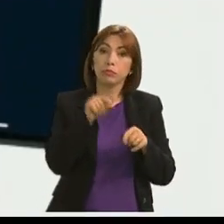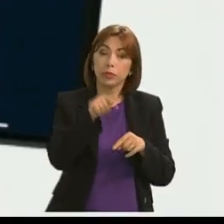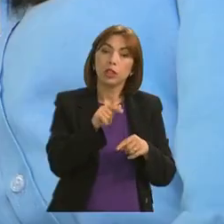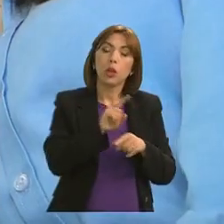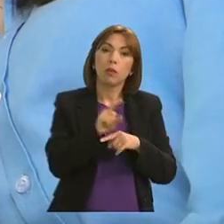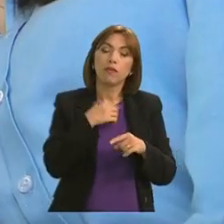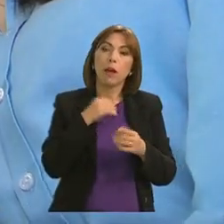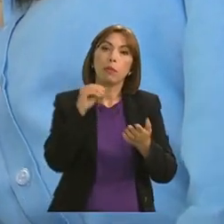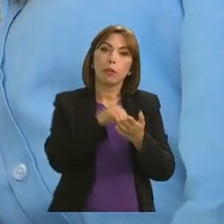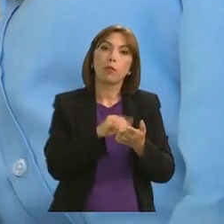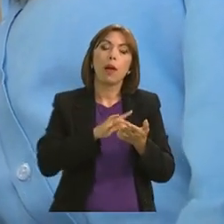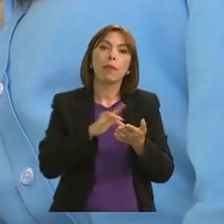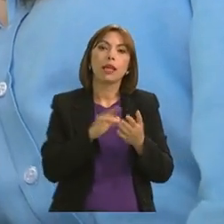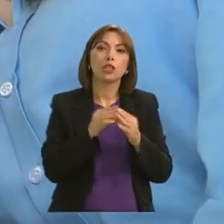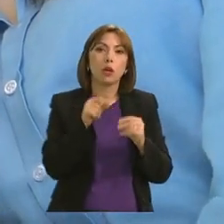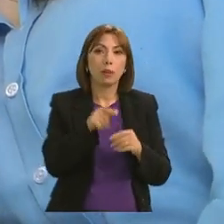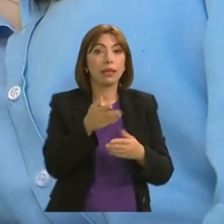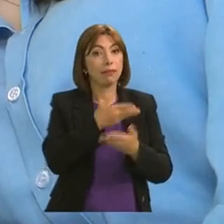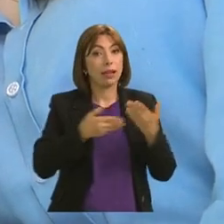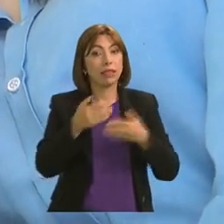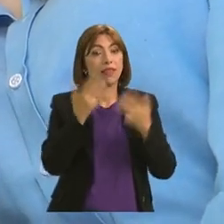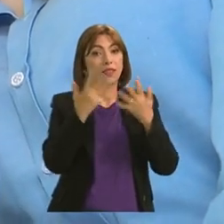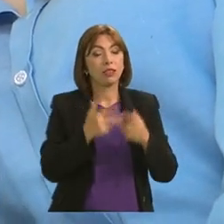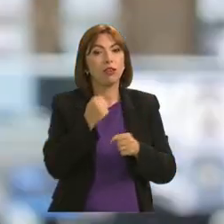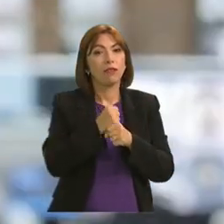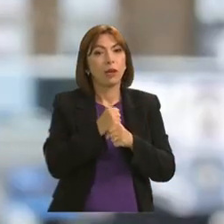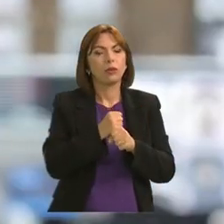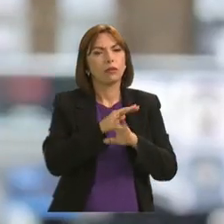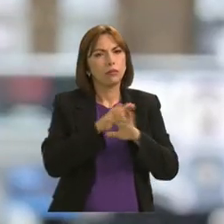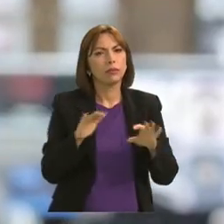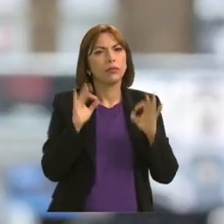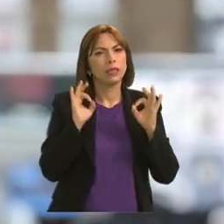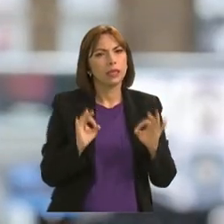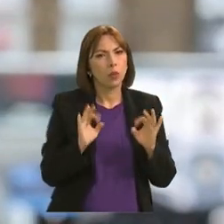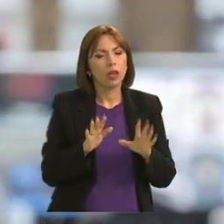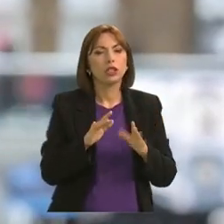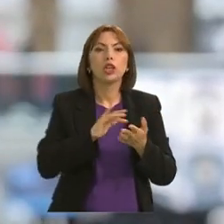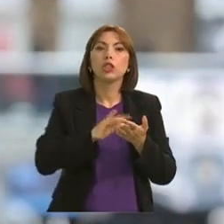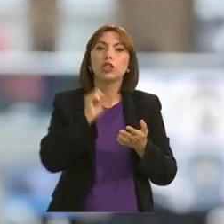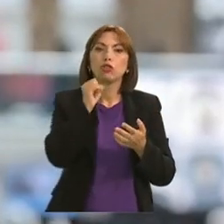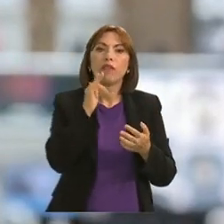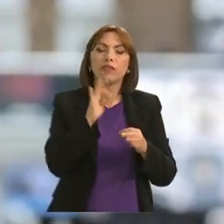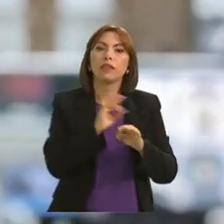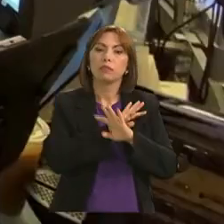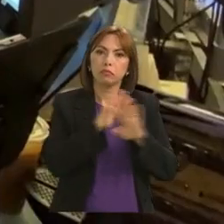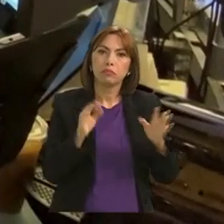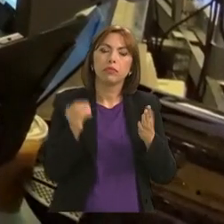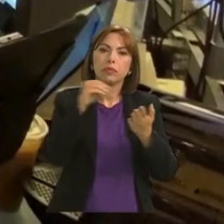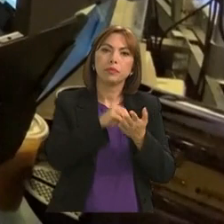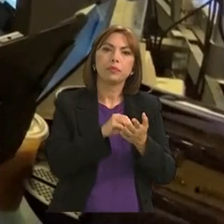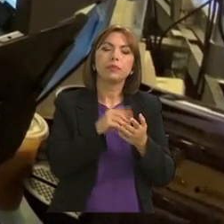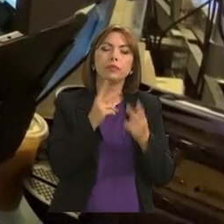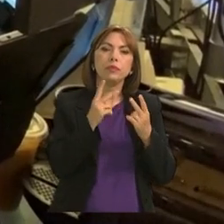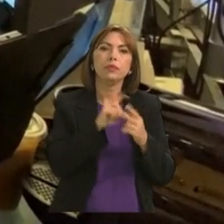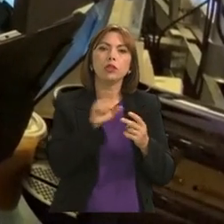propune să ofere aplicația românească. Transferuri financiare realizate în deplină siguranță. Softul este deja gata. Implementarea depinde însă